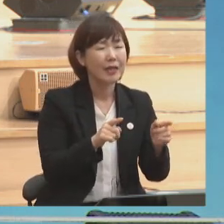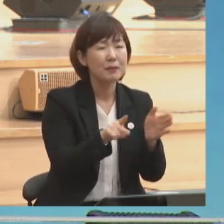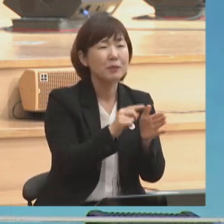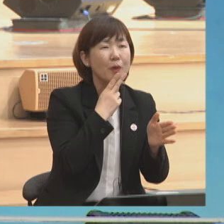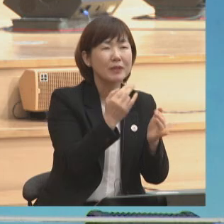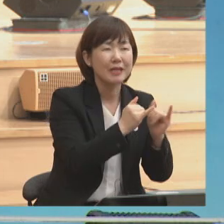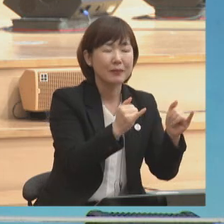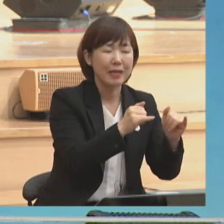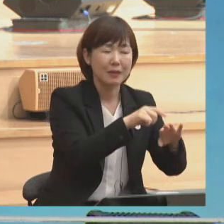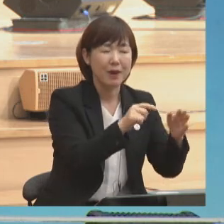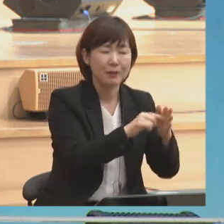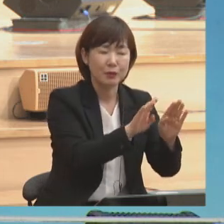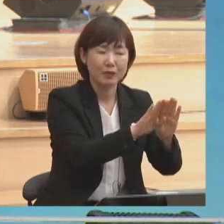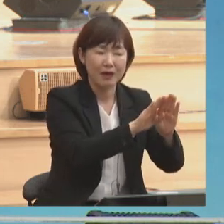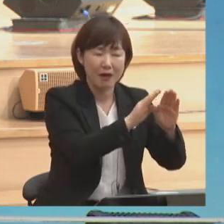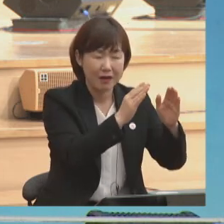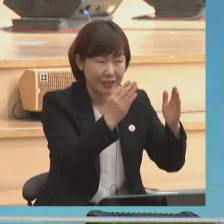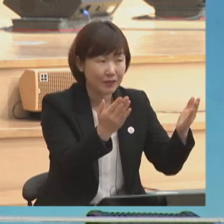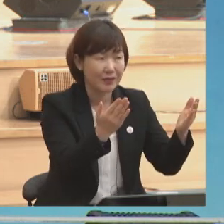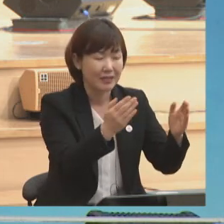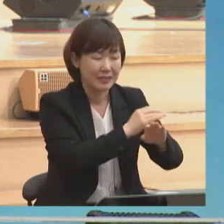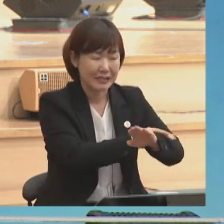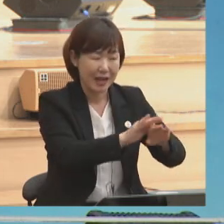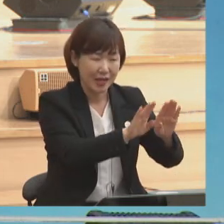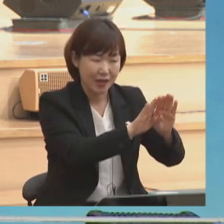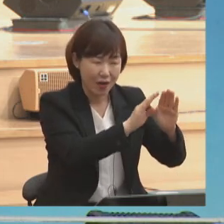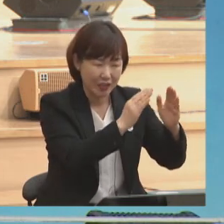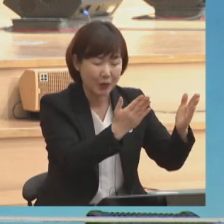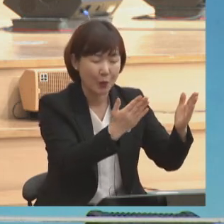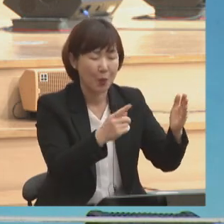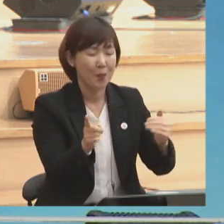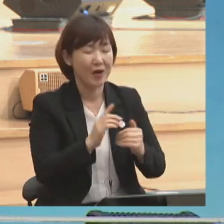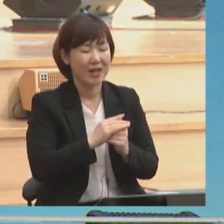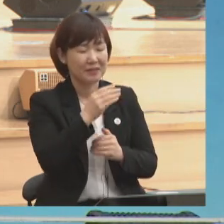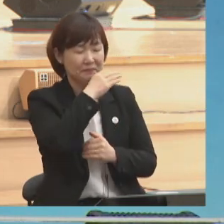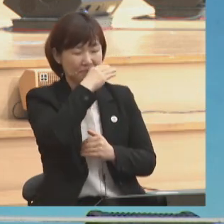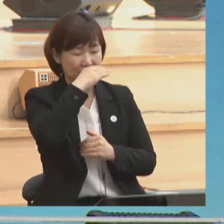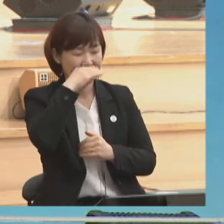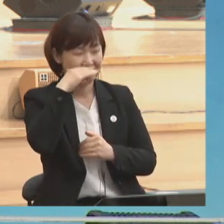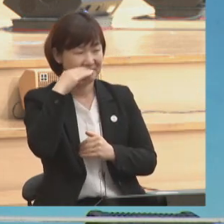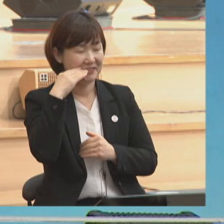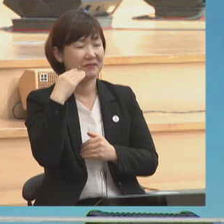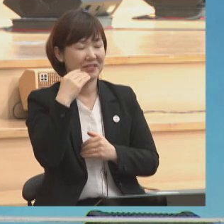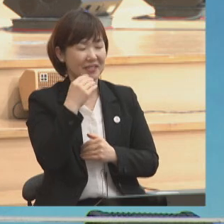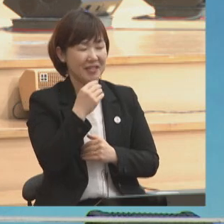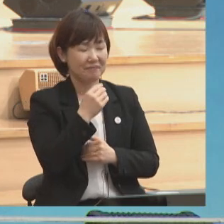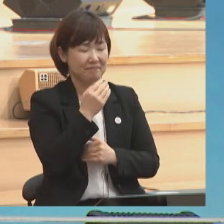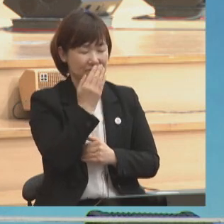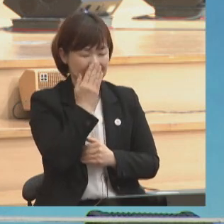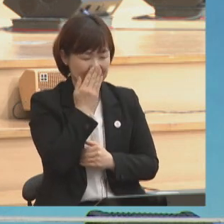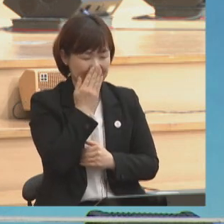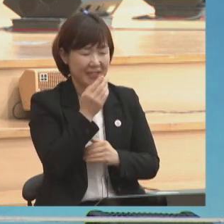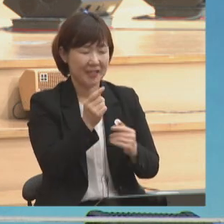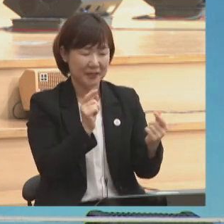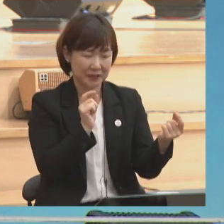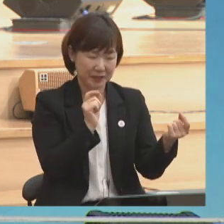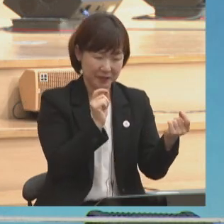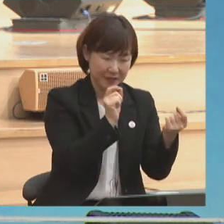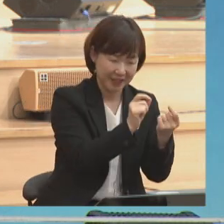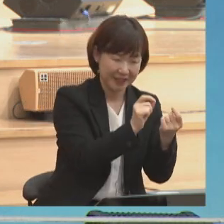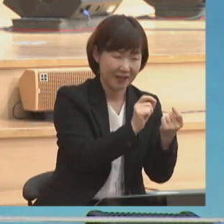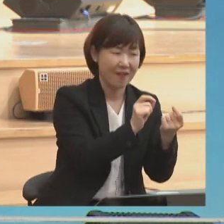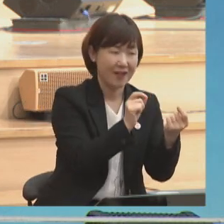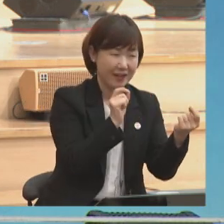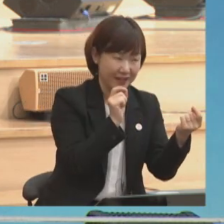문이 좀 열리도록, 잘 열리도록 젠틀하게 쓱 다가가는 것, 그